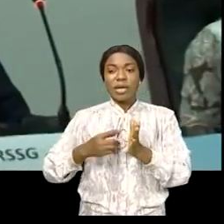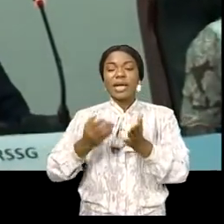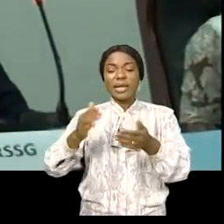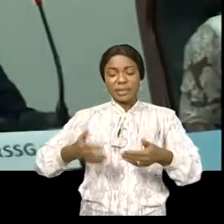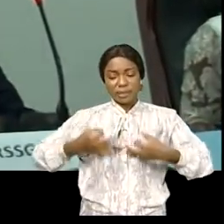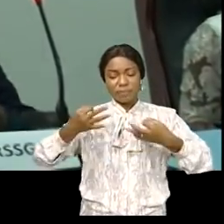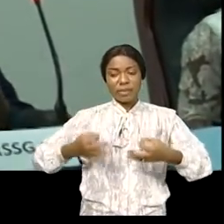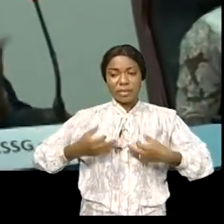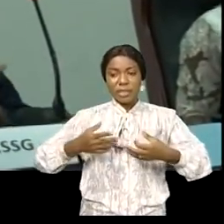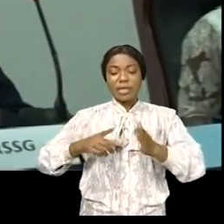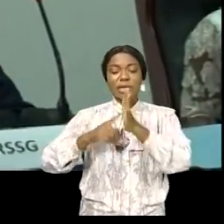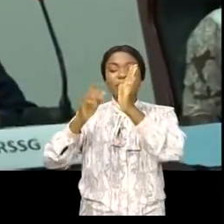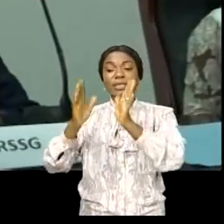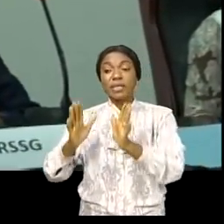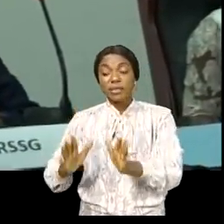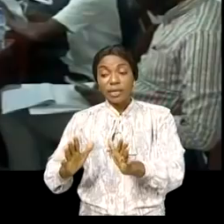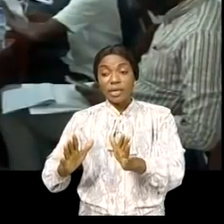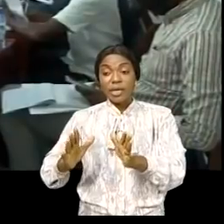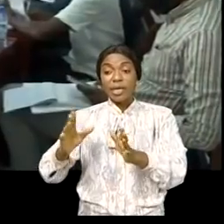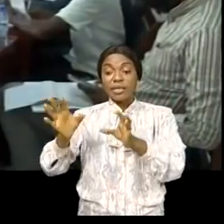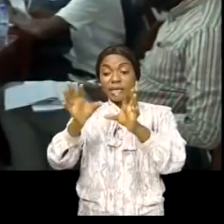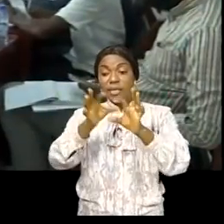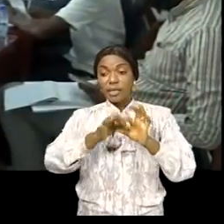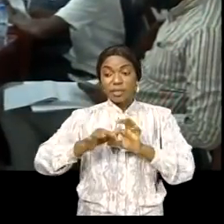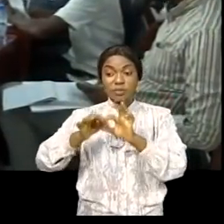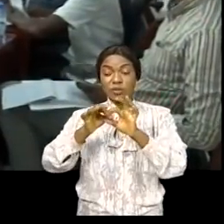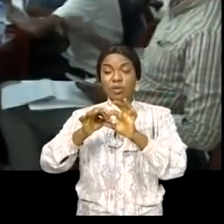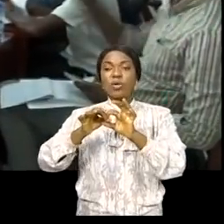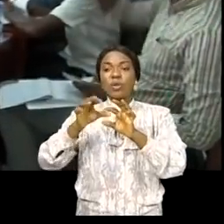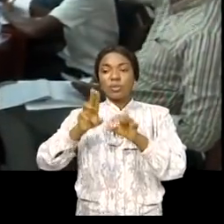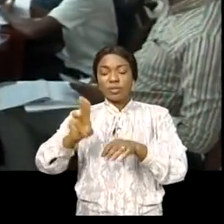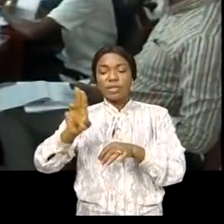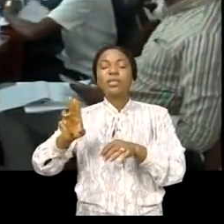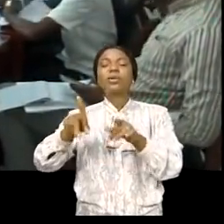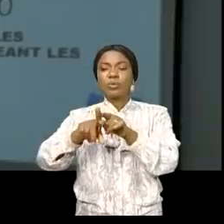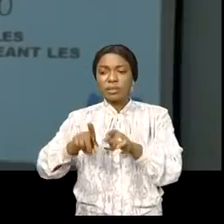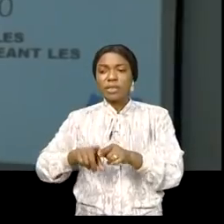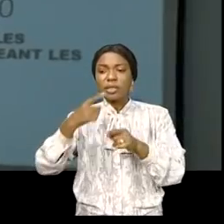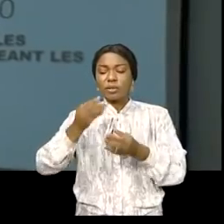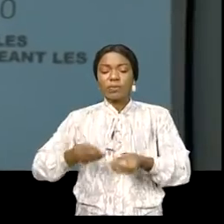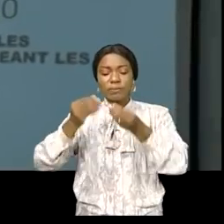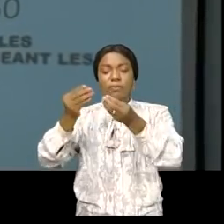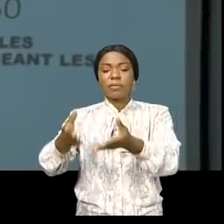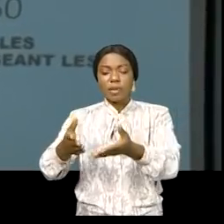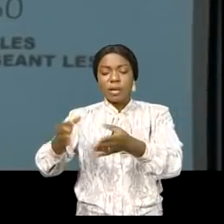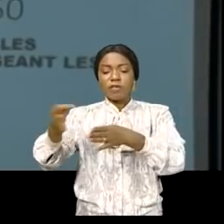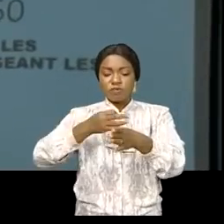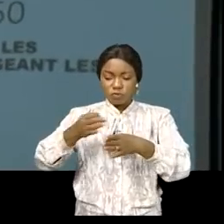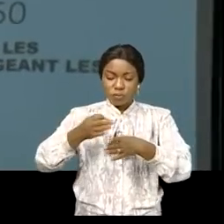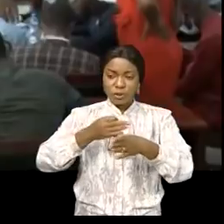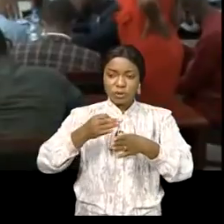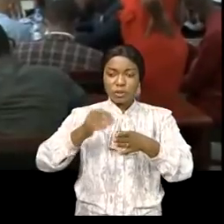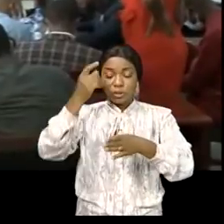général des Nations Unies, Bintou Keïta, ont promis de donner la priorité à leur combat. Cette session de formation sur